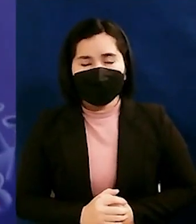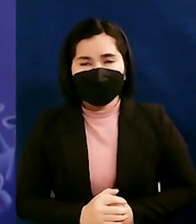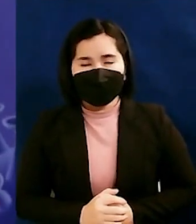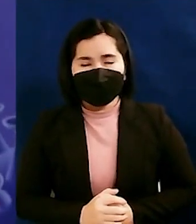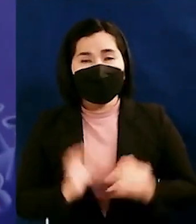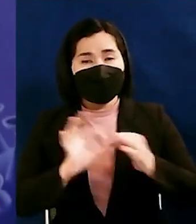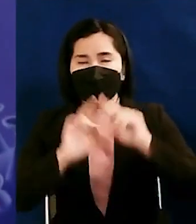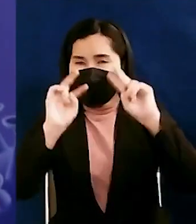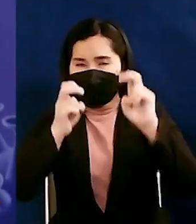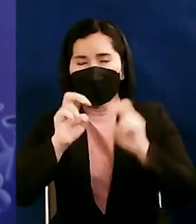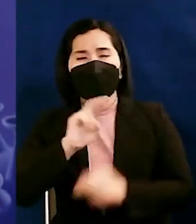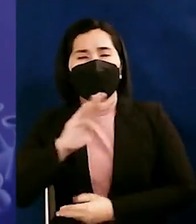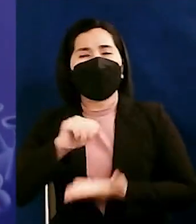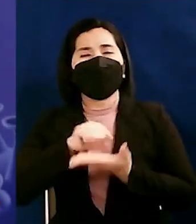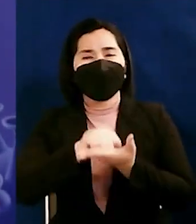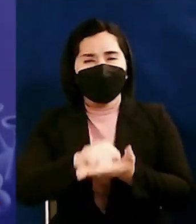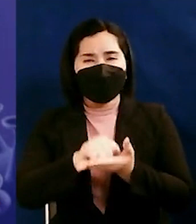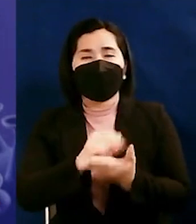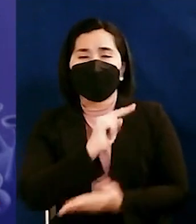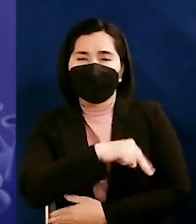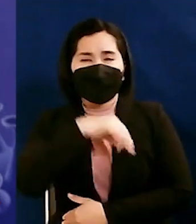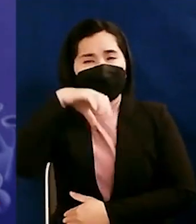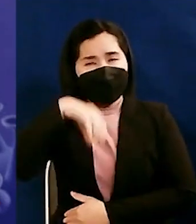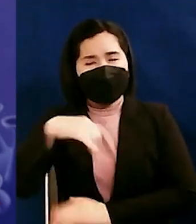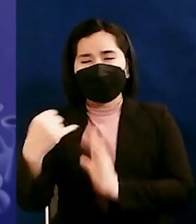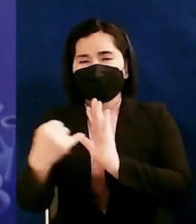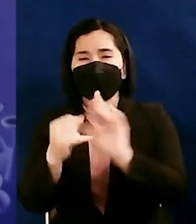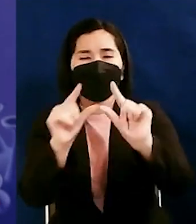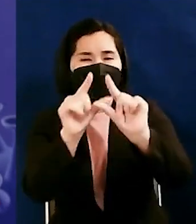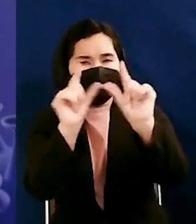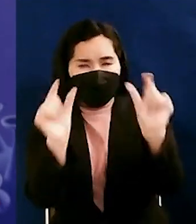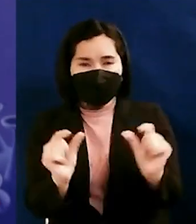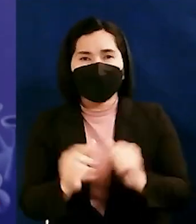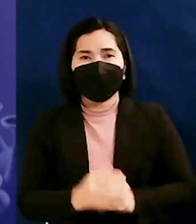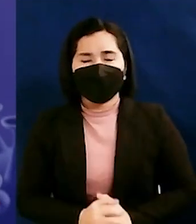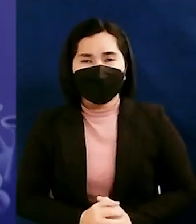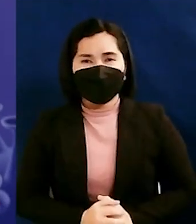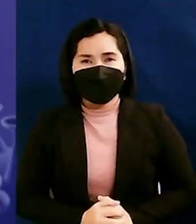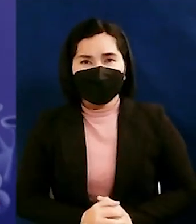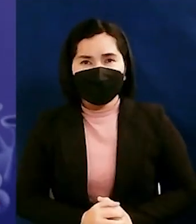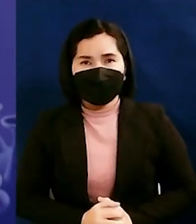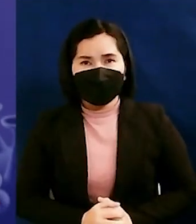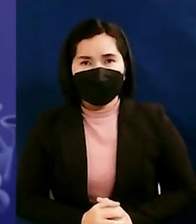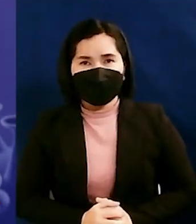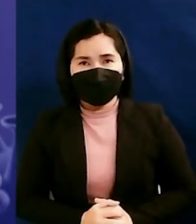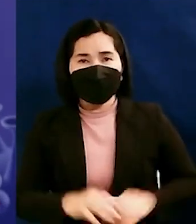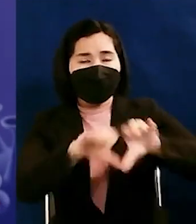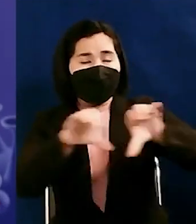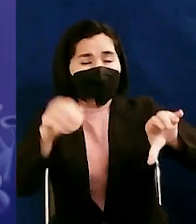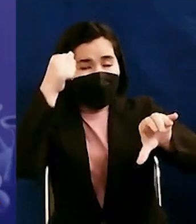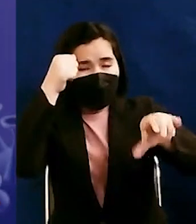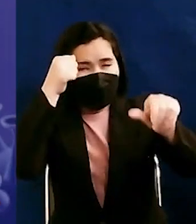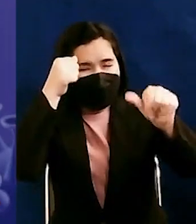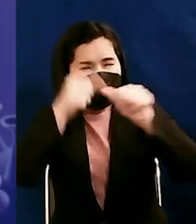ระบบการให้บริการของโรงพยาบาลเพชรบูรณ์นะครับตัวเซิร์ฟเวอร์ที่ถูกโจมตีนะครับเป็น